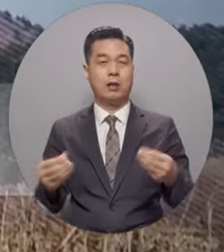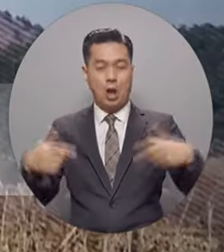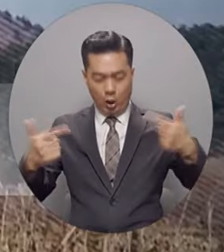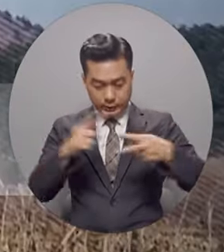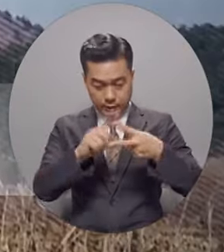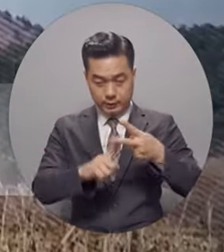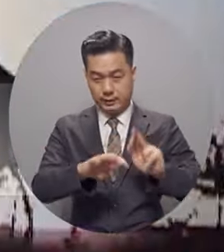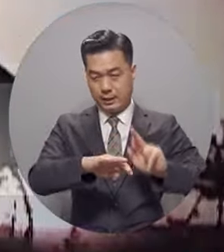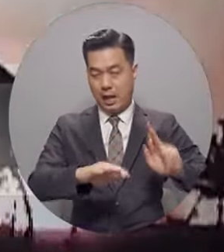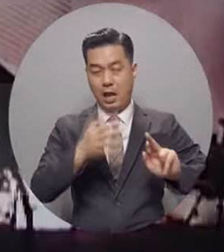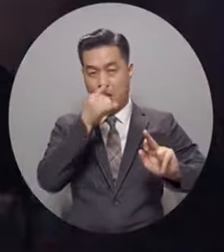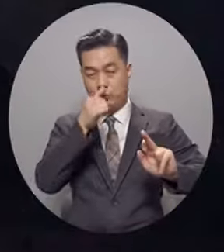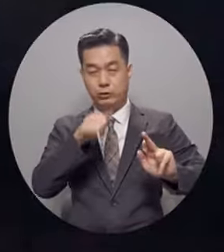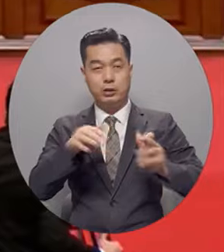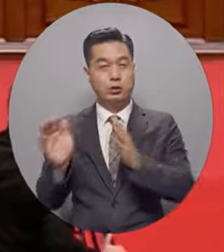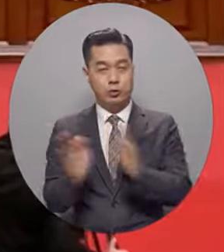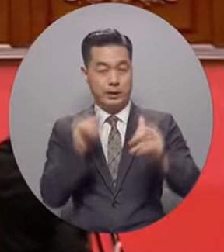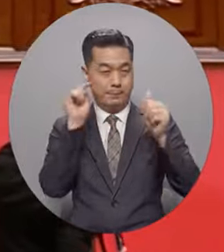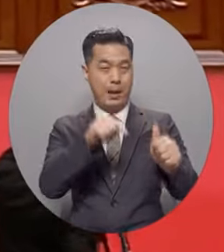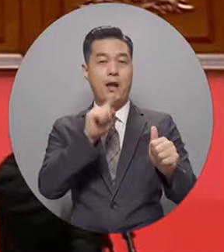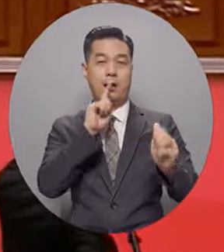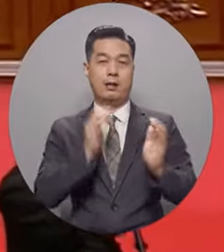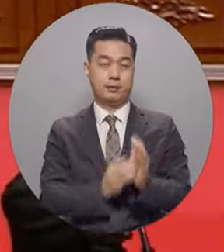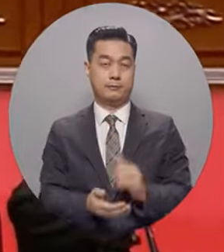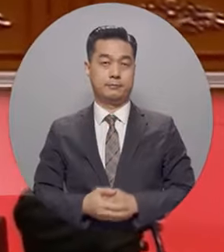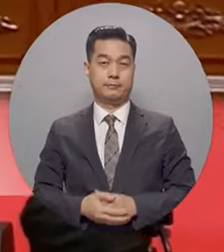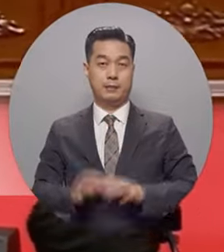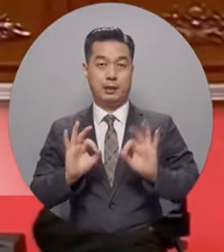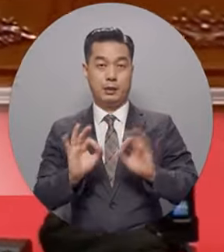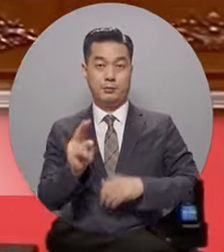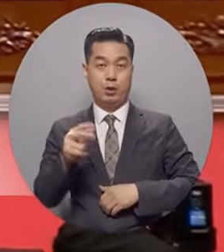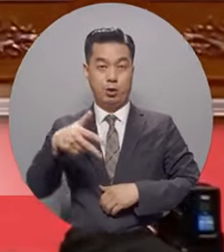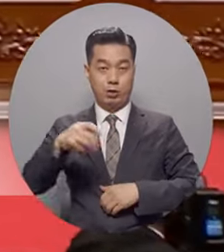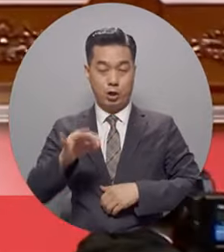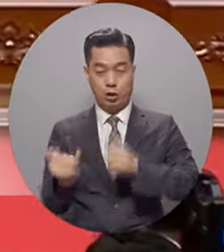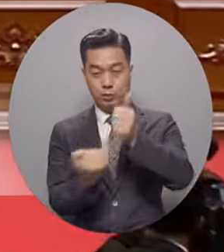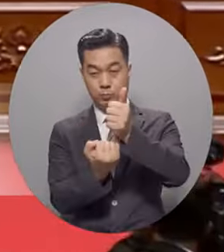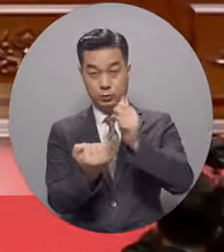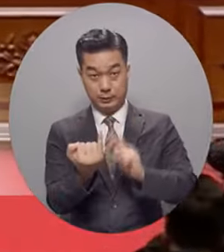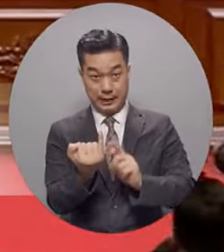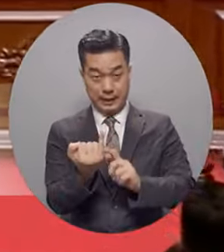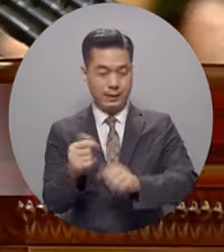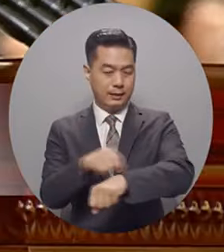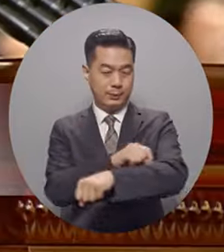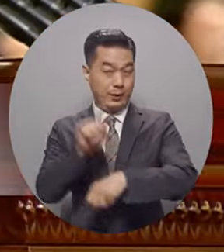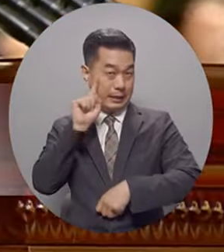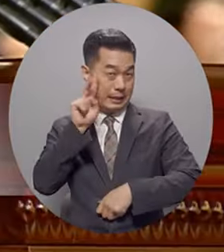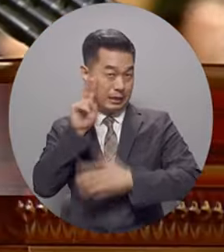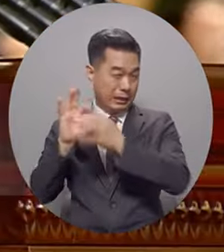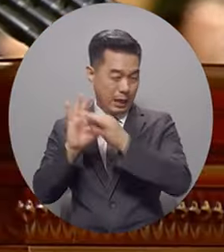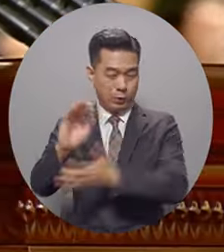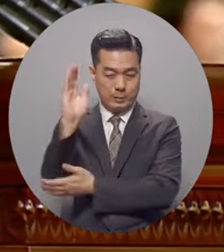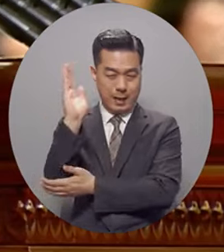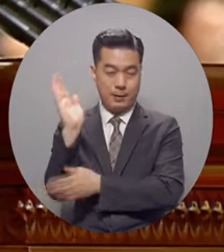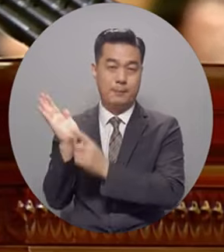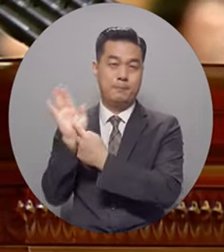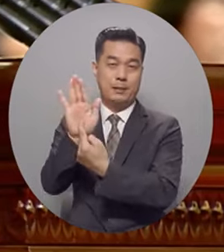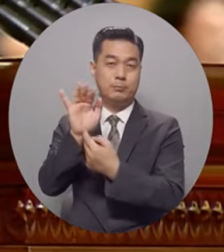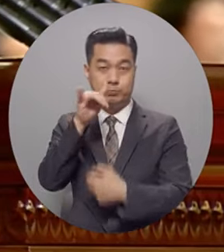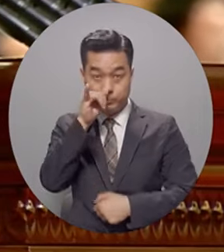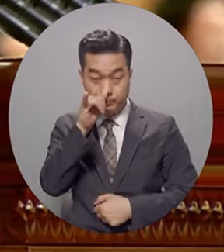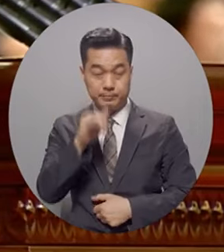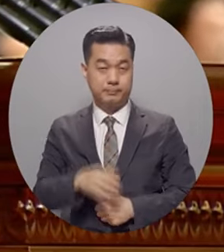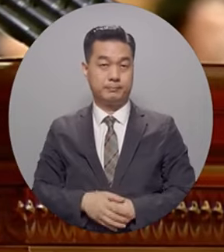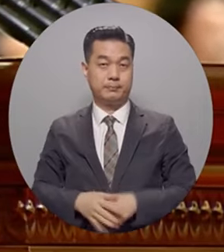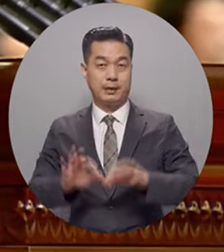태세로 전환하라고 지시했습니다 김여정 노동당 부부장도 이례적으로 이틀 연속 담화문을 내놨습니다